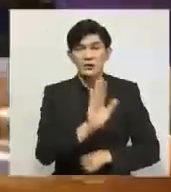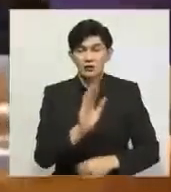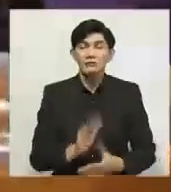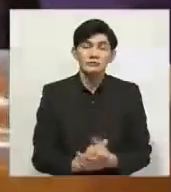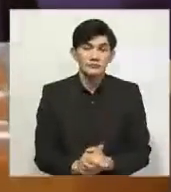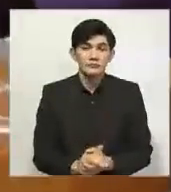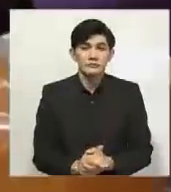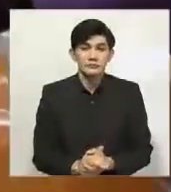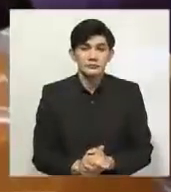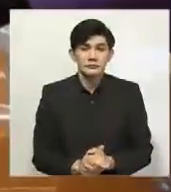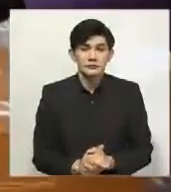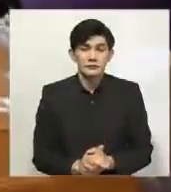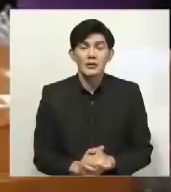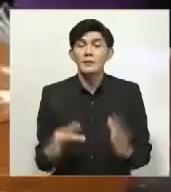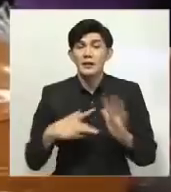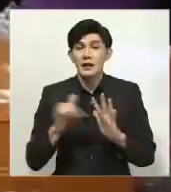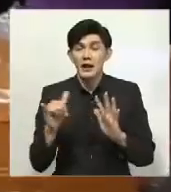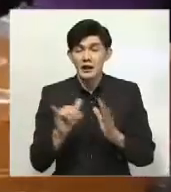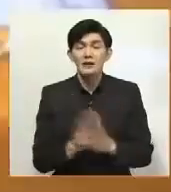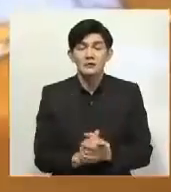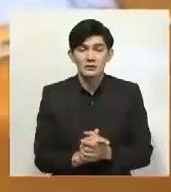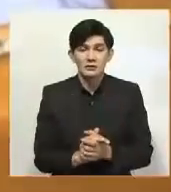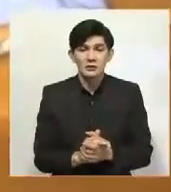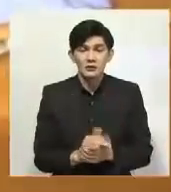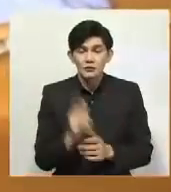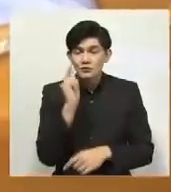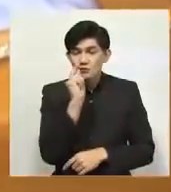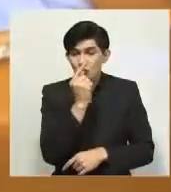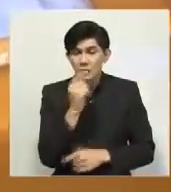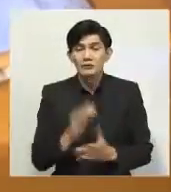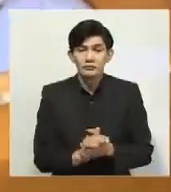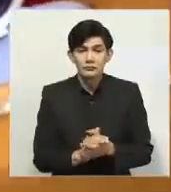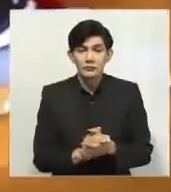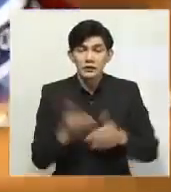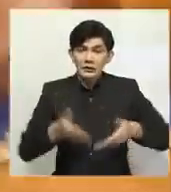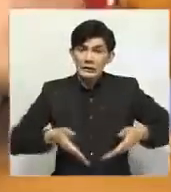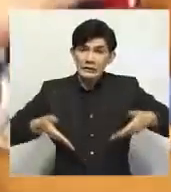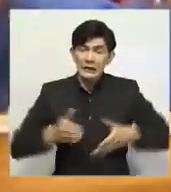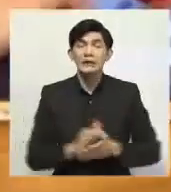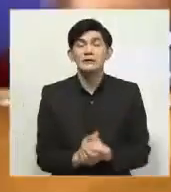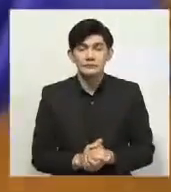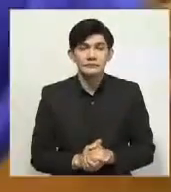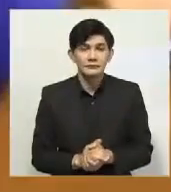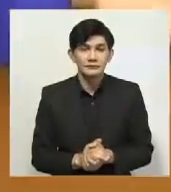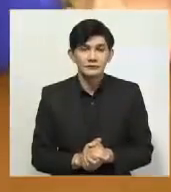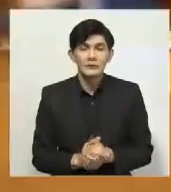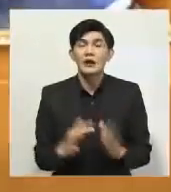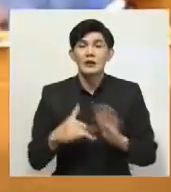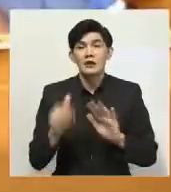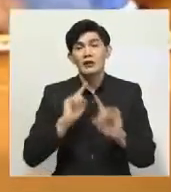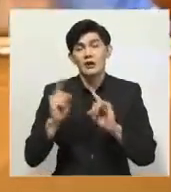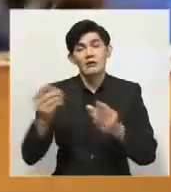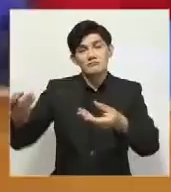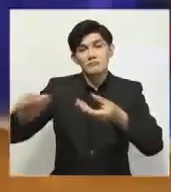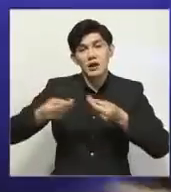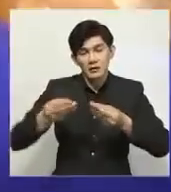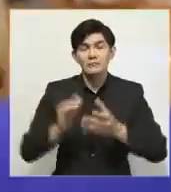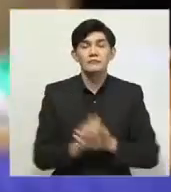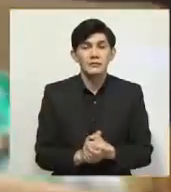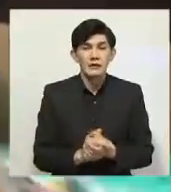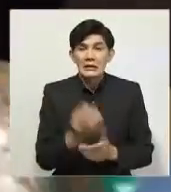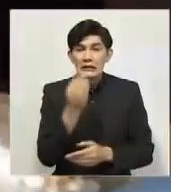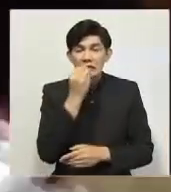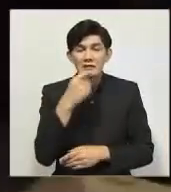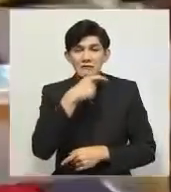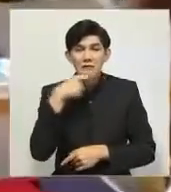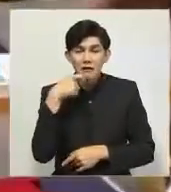ช่นกันนะครับไม่ว่าจะเป็นยารักษาโรคยาดมกางเกงในหรือว่ายาเวชภัณฑ์ต่างๆรวมถึงอาห